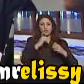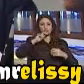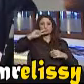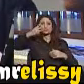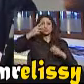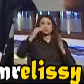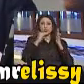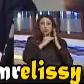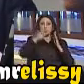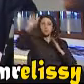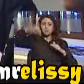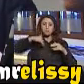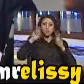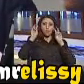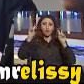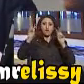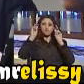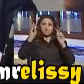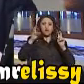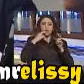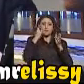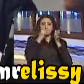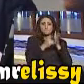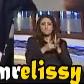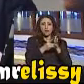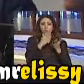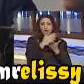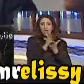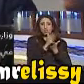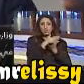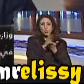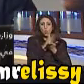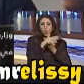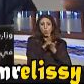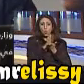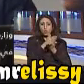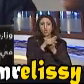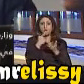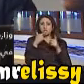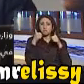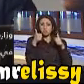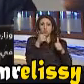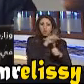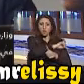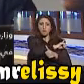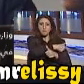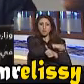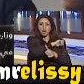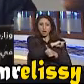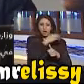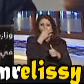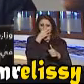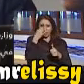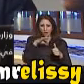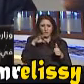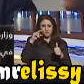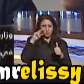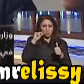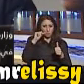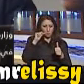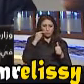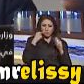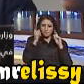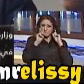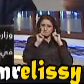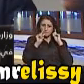بدخولها للأسواق اليونانية، رغم أنها بتحمل شهادات معتمدة بخلوها من مرض العفن البني. وبررت